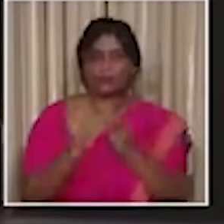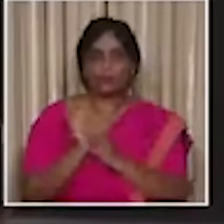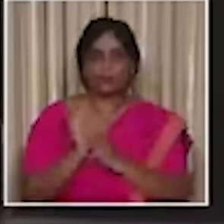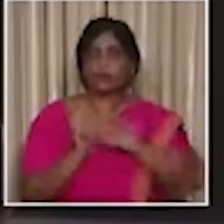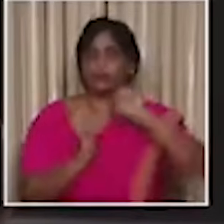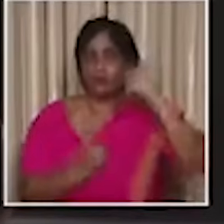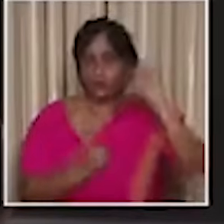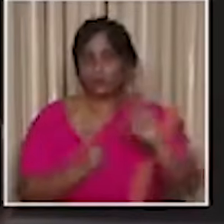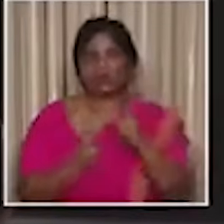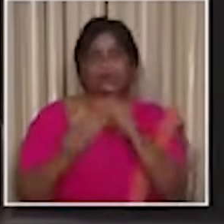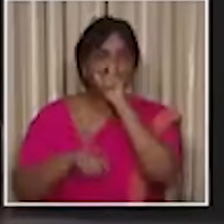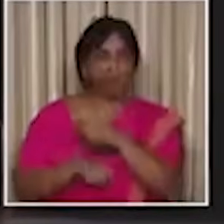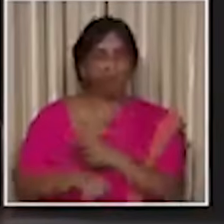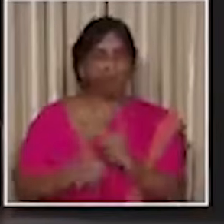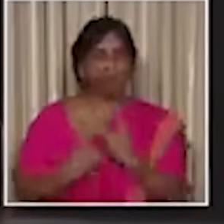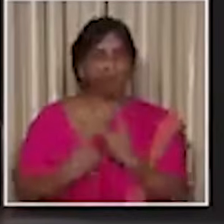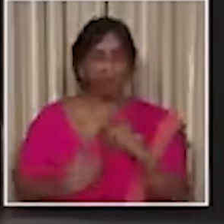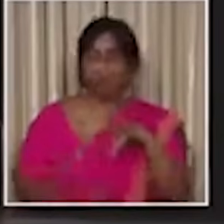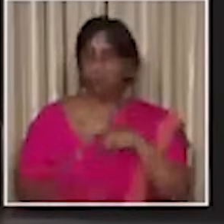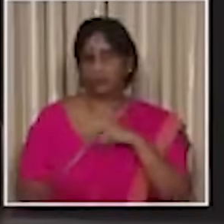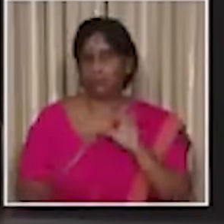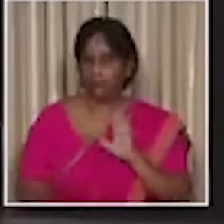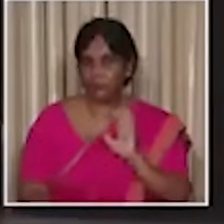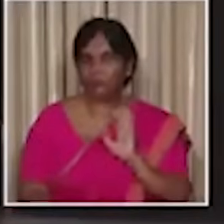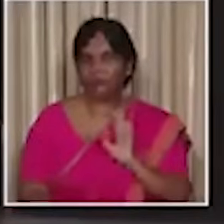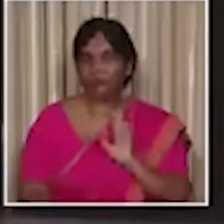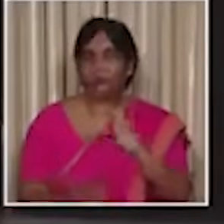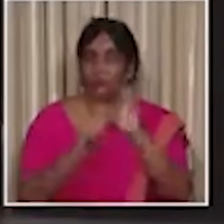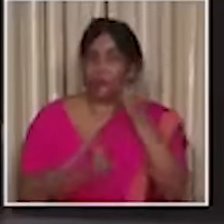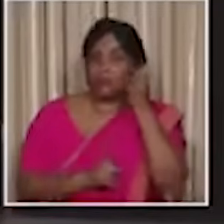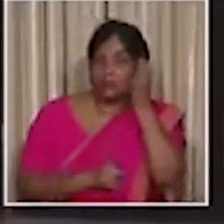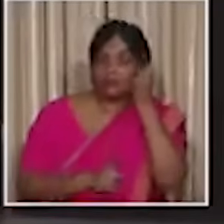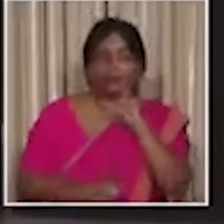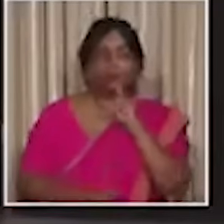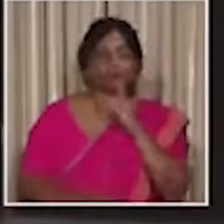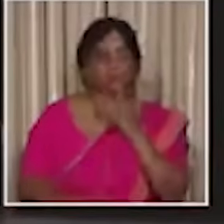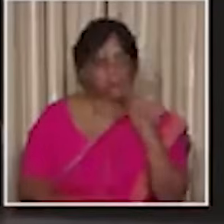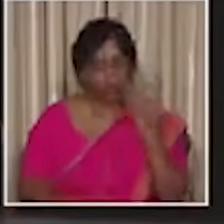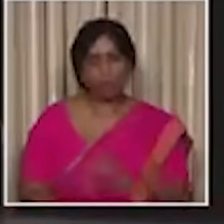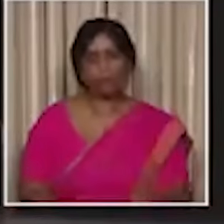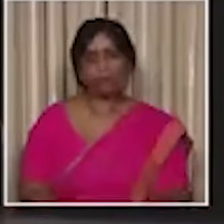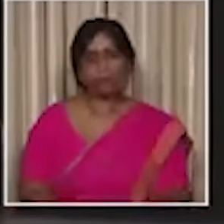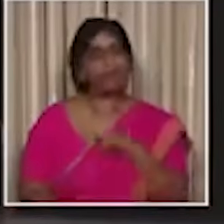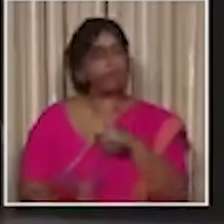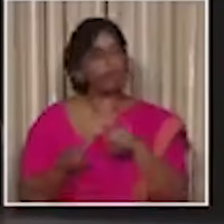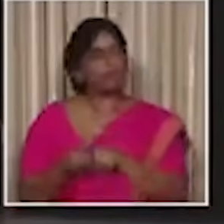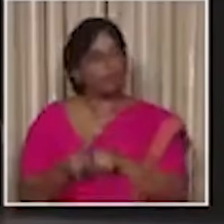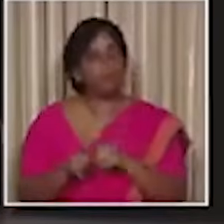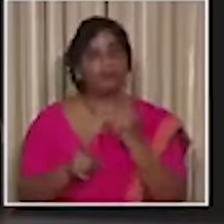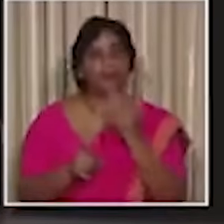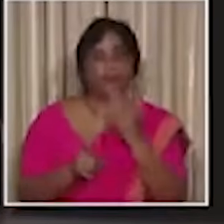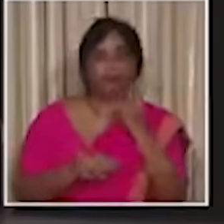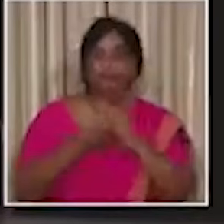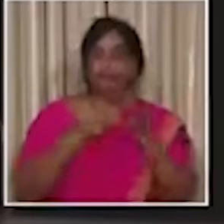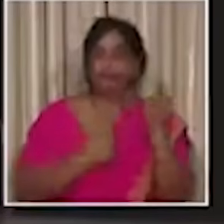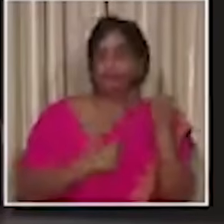dekikue perutu kami. Hebat api aja pelikan nih. Hari deh, evade upacara panaya kerana ni puluan minisun deh. Iti aja inda Amerika ikunani